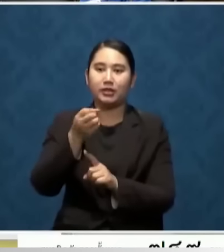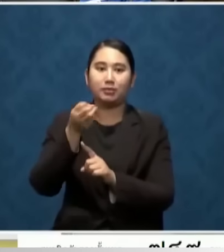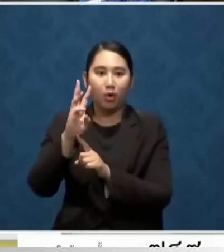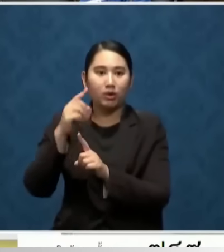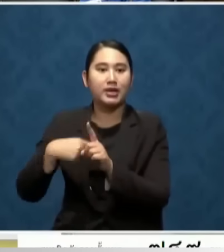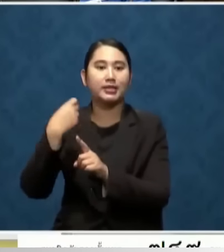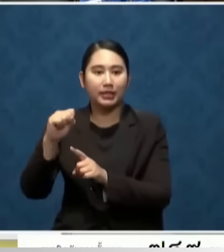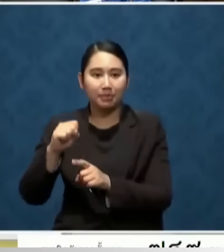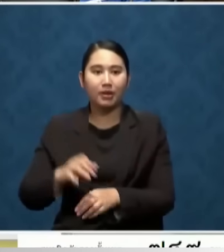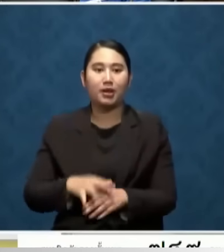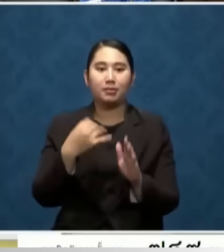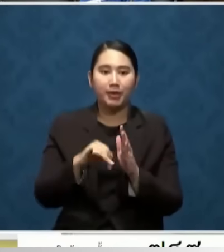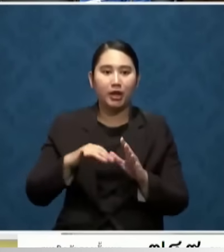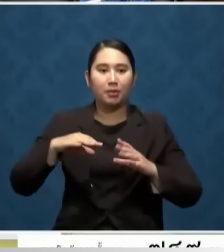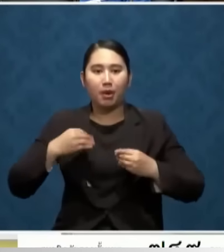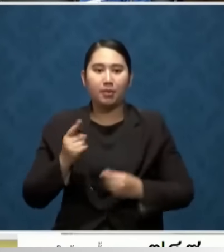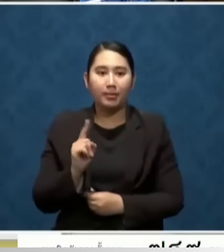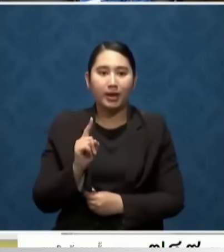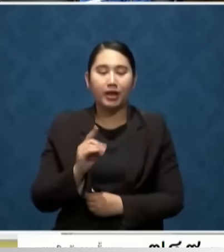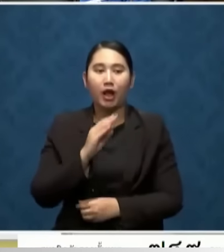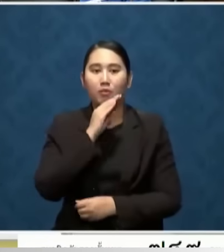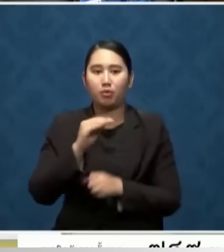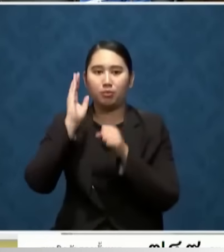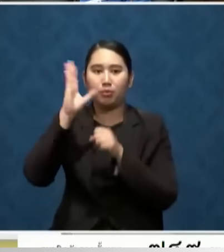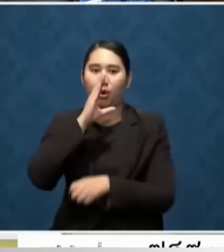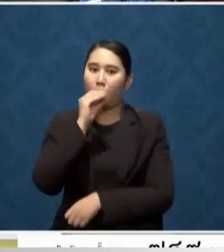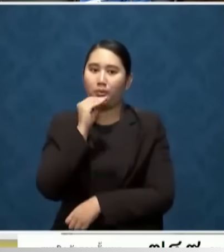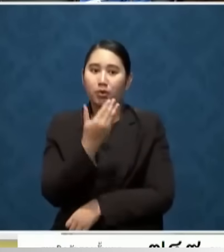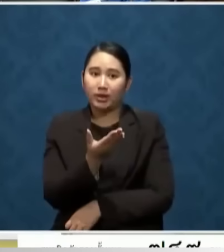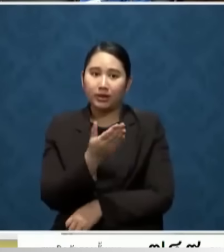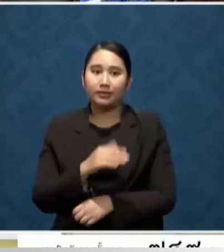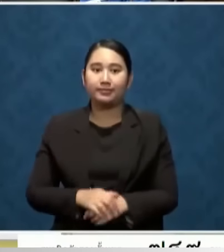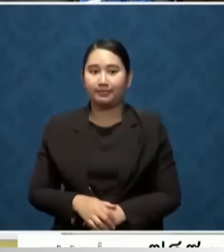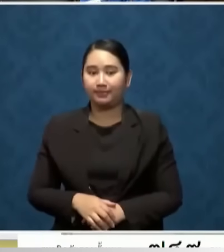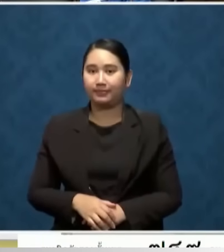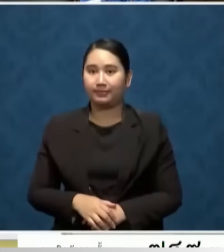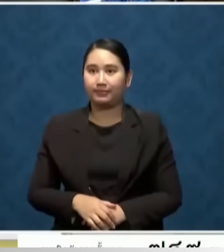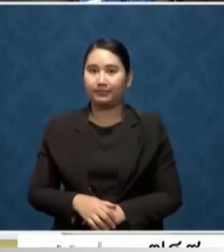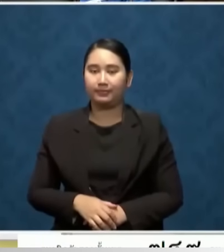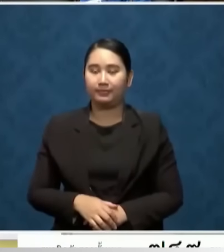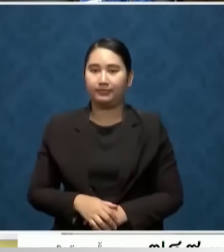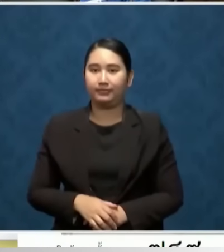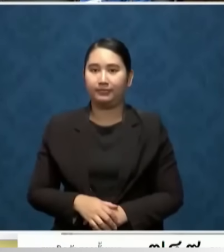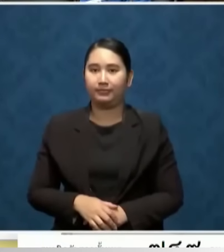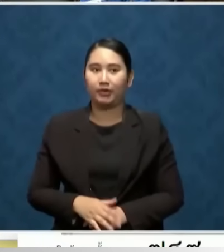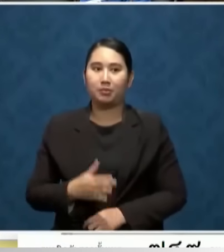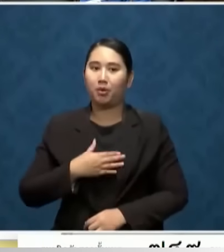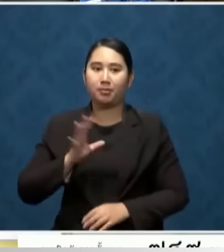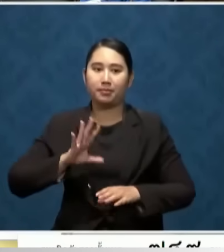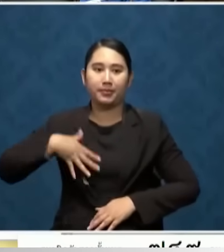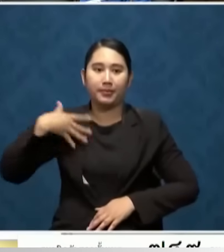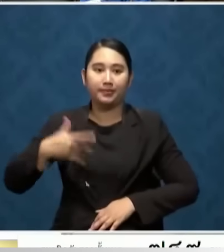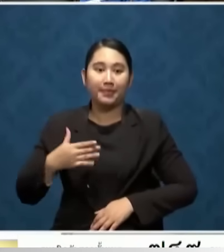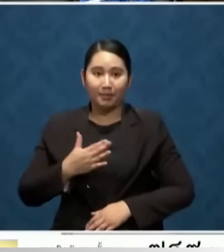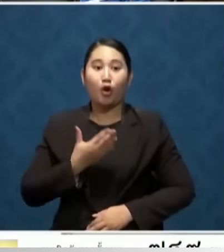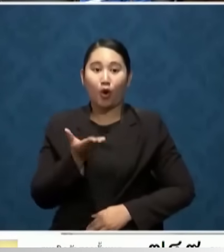มรับผิดรับชอบที่เกิดขึ้นมันเขาจะรู้สึกยังไงเมื่อมีคนอภิปรายเรื่องนี้ในสภาแห่งนี้อันนี้เป็นสิ่งที่ผมไม่เห็นด้วยและขออนุ